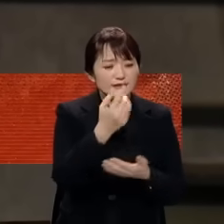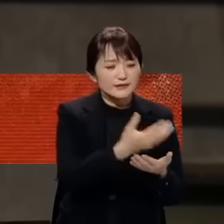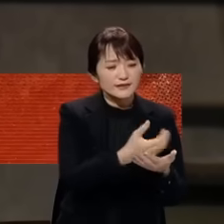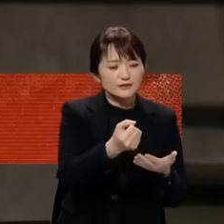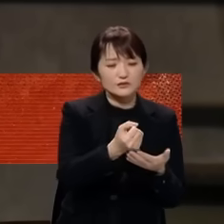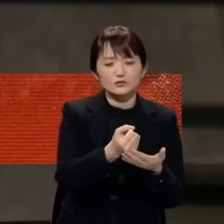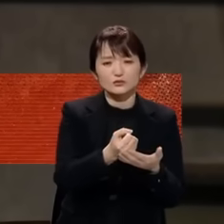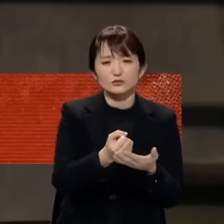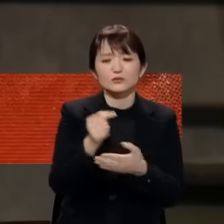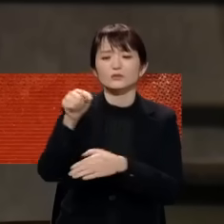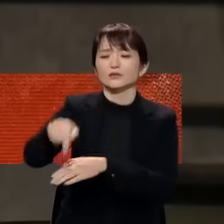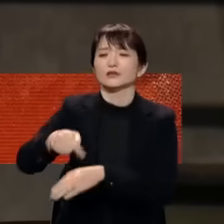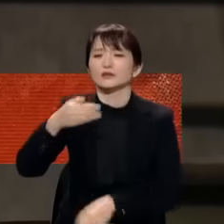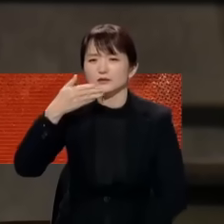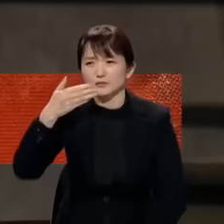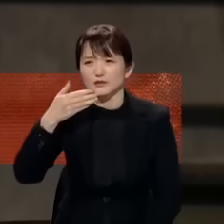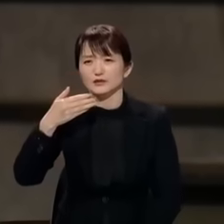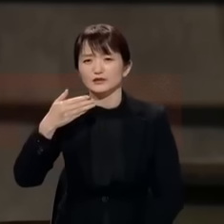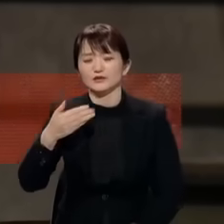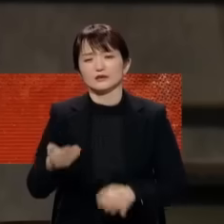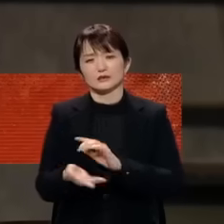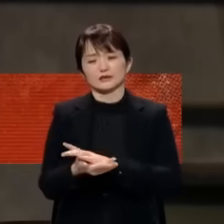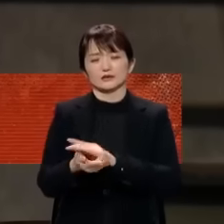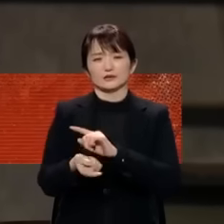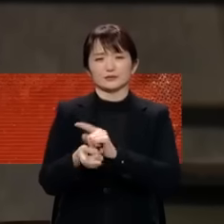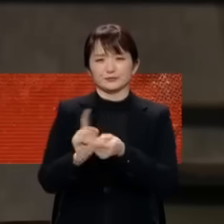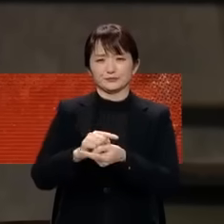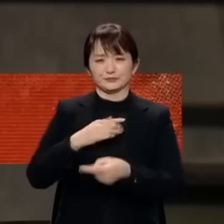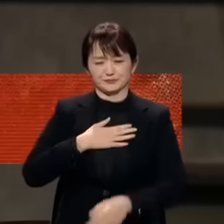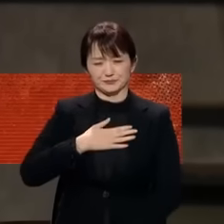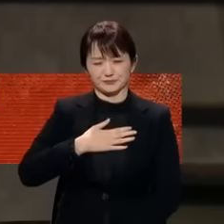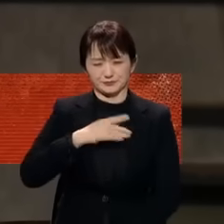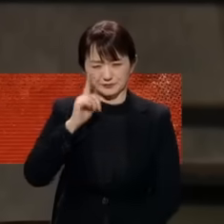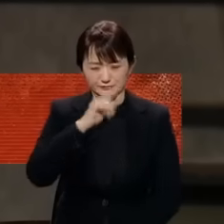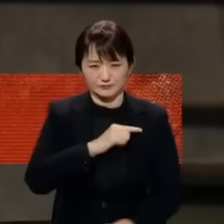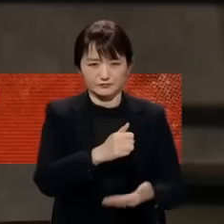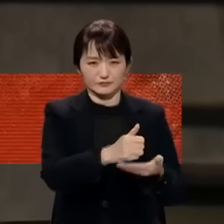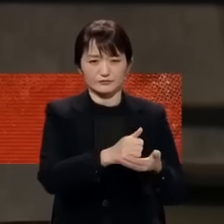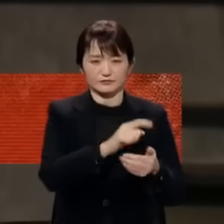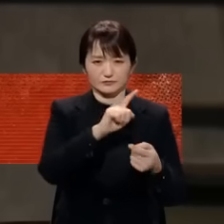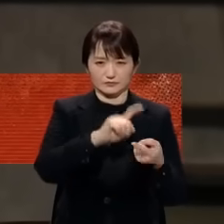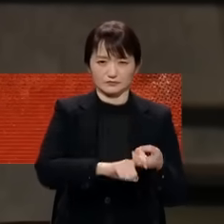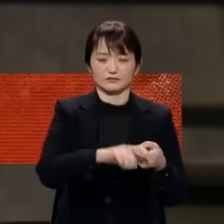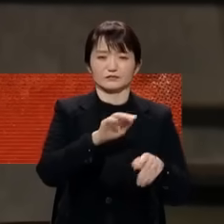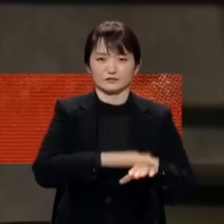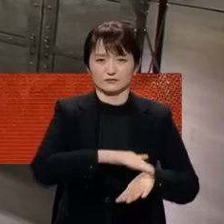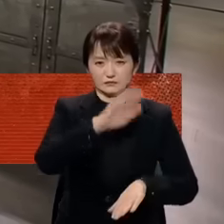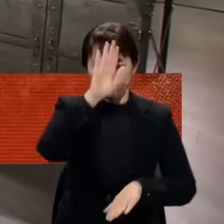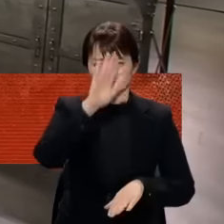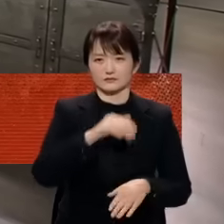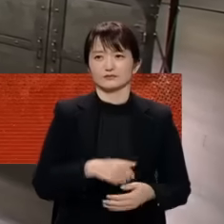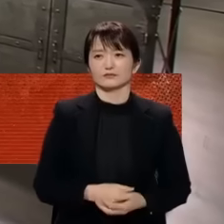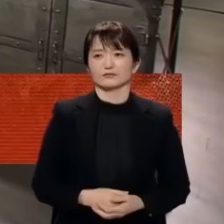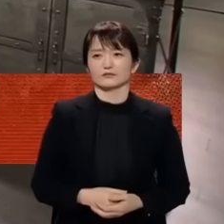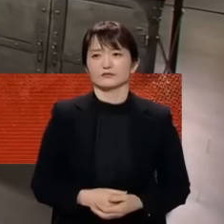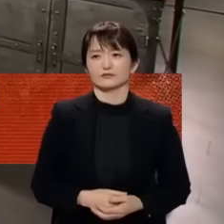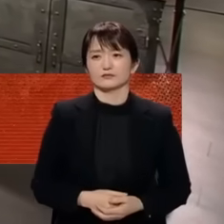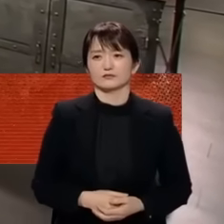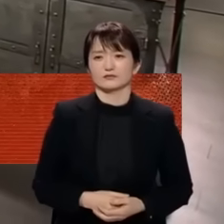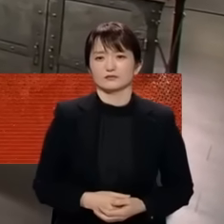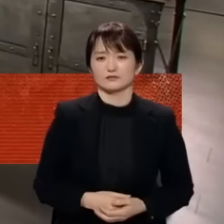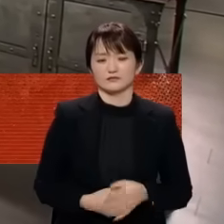이렇게 얘기하면 정말 좀 서로 불쾌해지는 해서 손님 편을 들었습니다 아 이제 박교수님 말씀하신 것처럼 좀만 좀